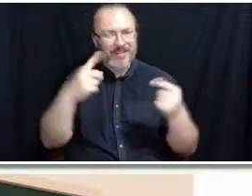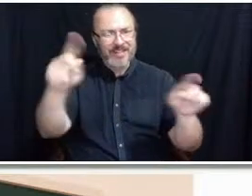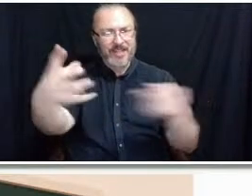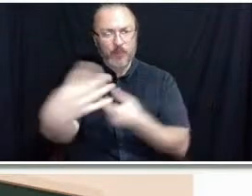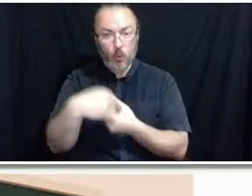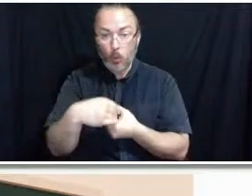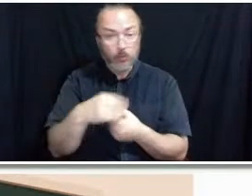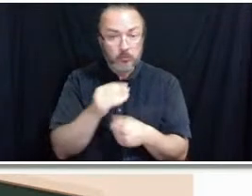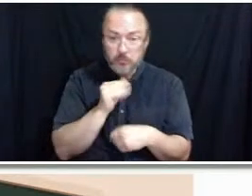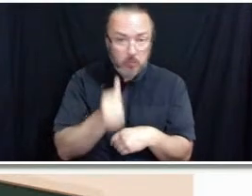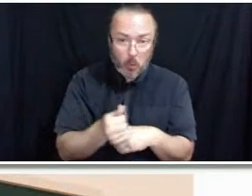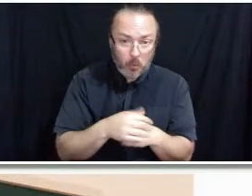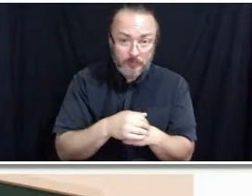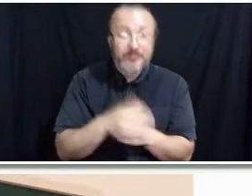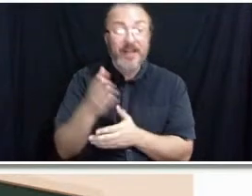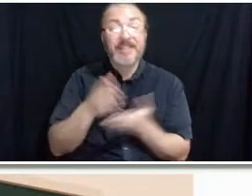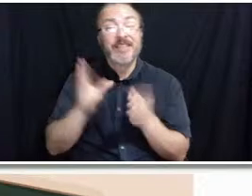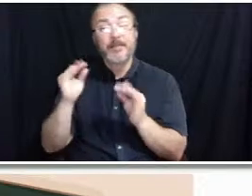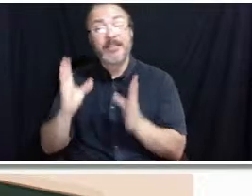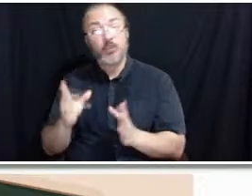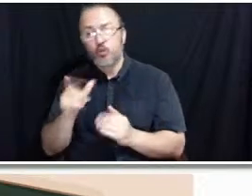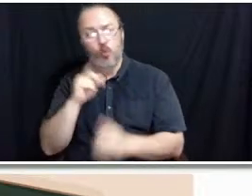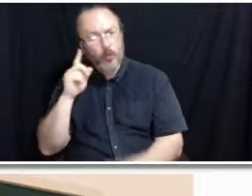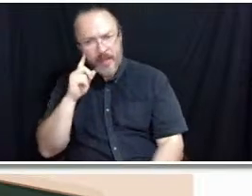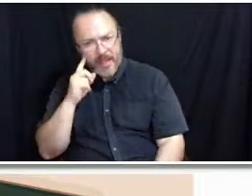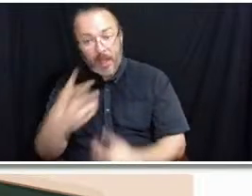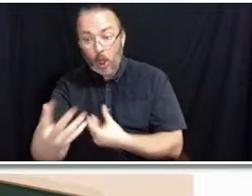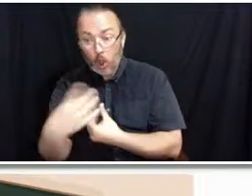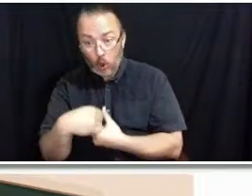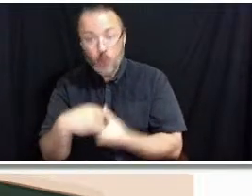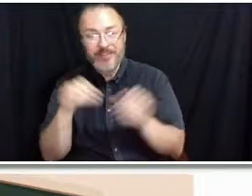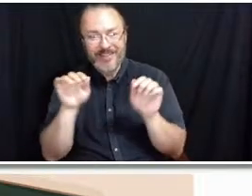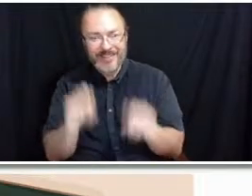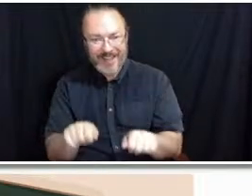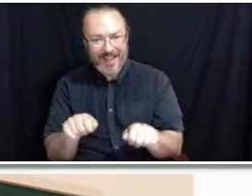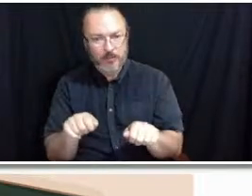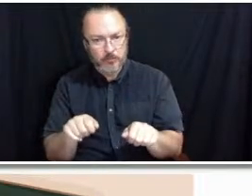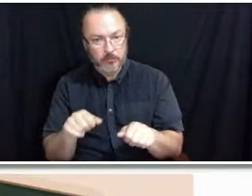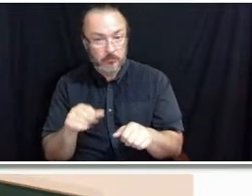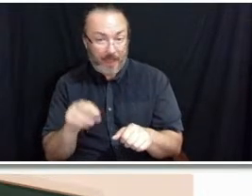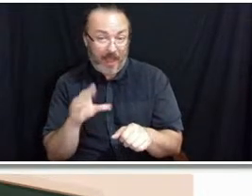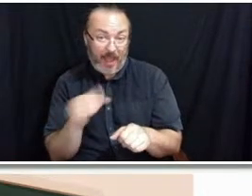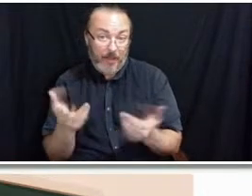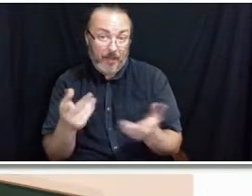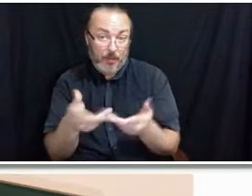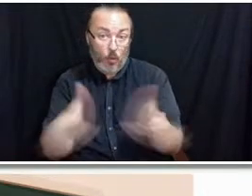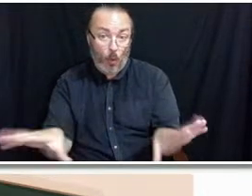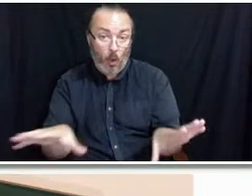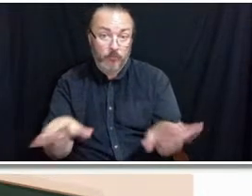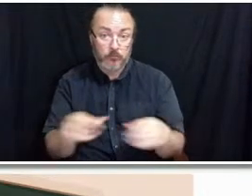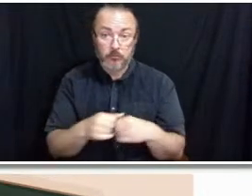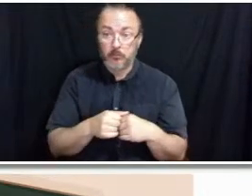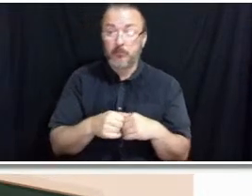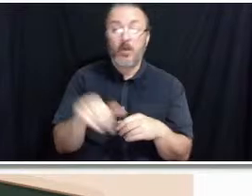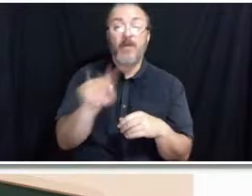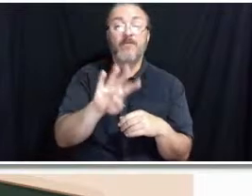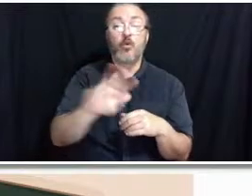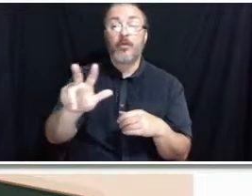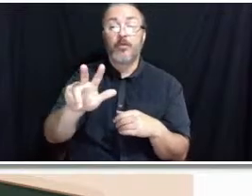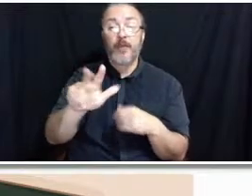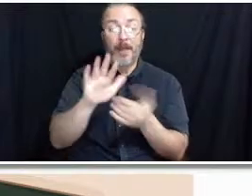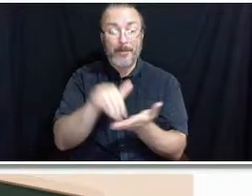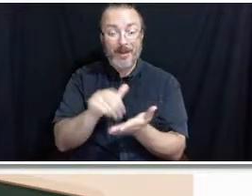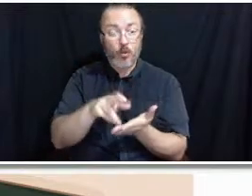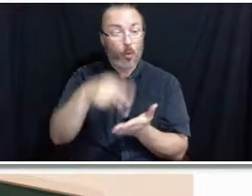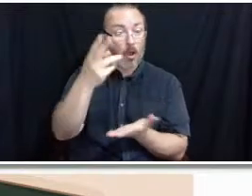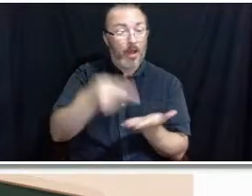être inclus avec succès. Certains enseignants ne pensent peut-être pas que l'inclusion soit souhaitable. Dans 43 pays à revenu moyen ou